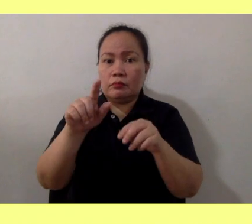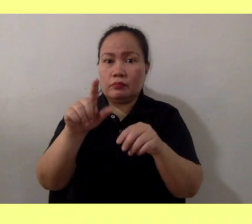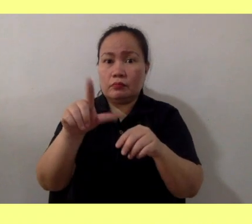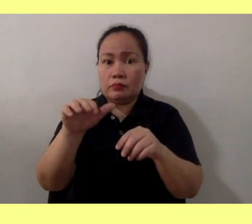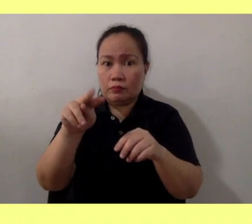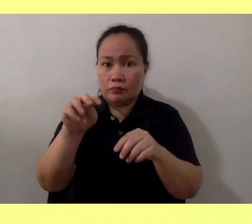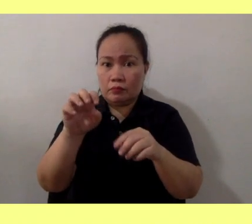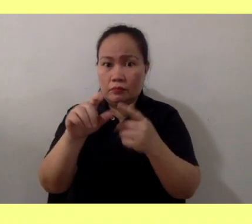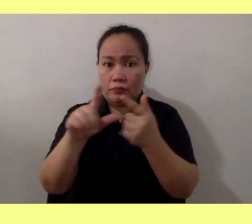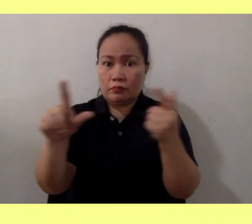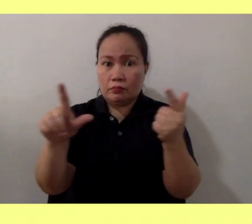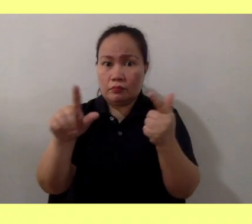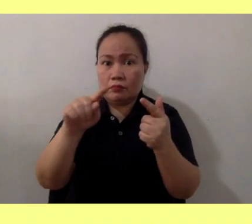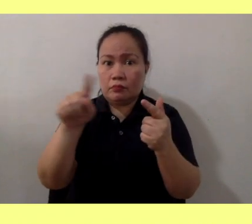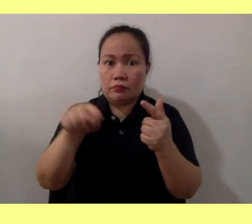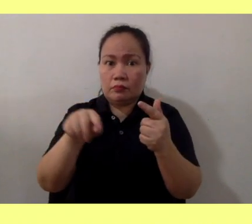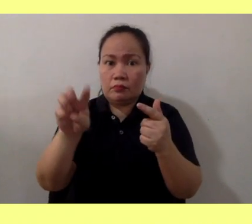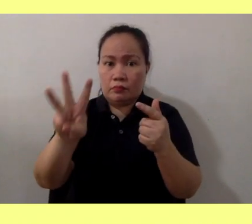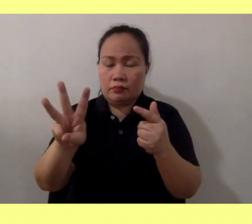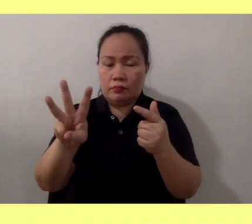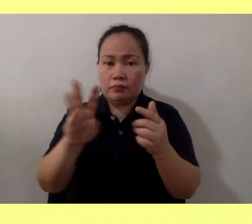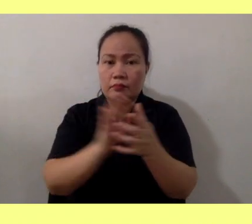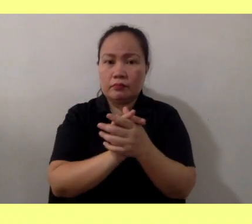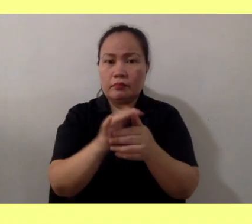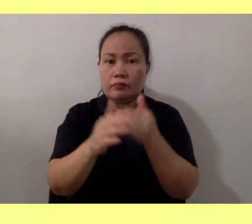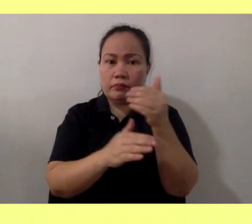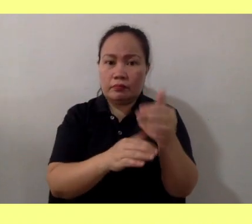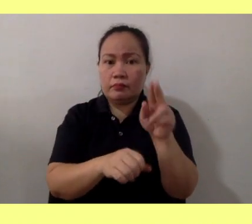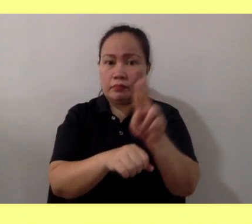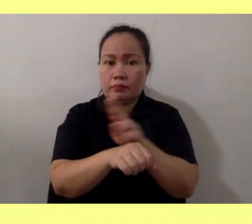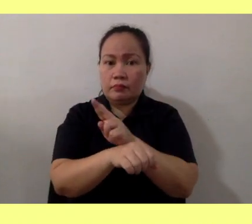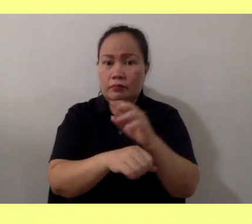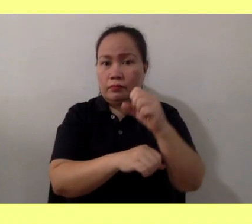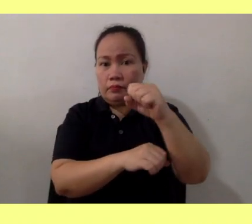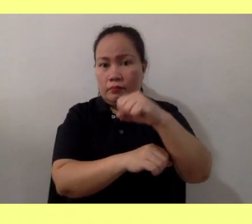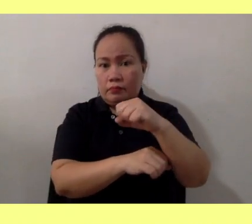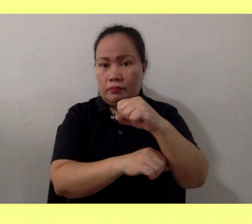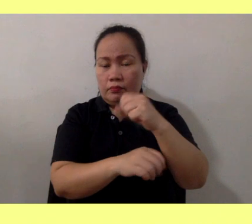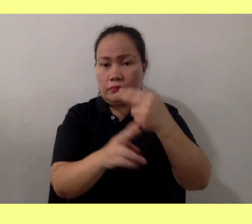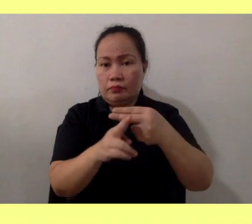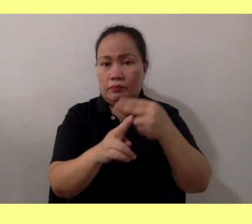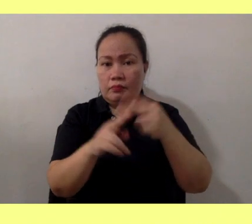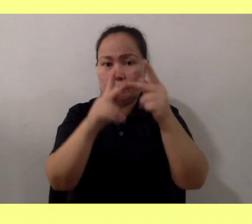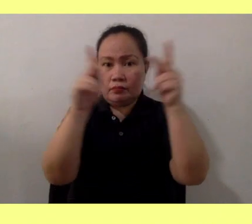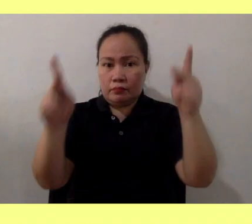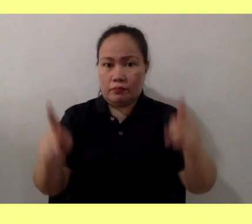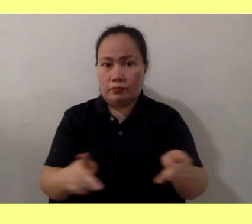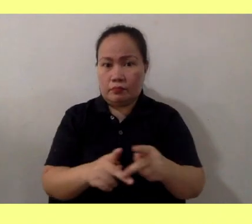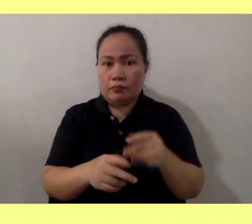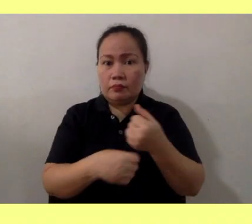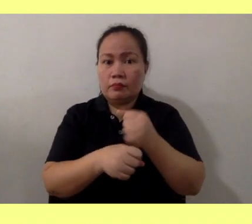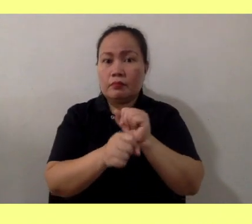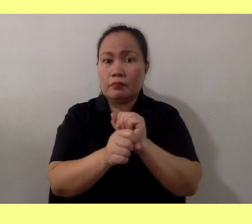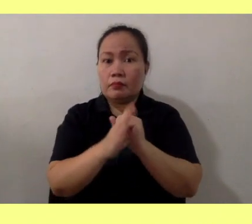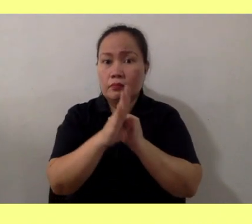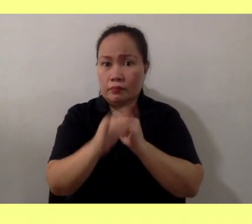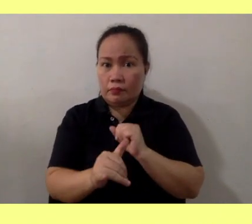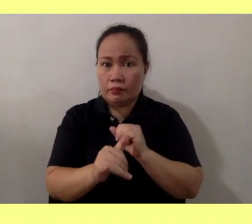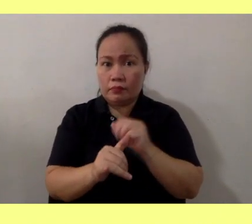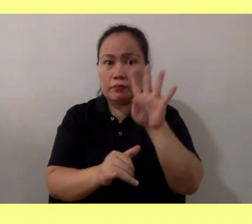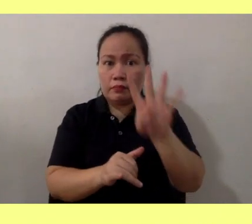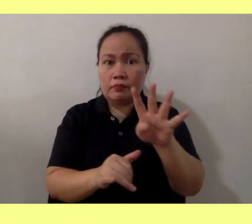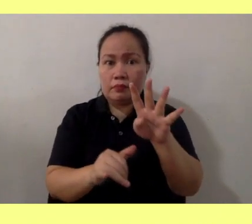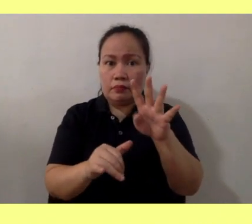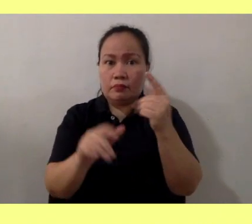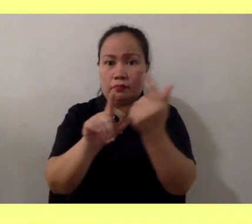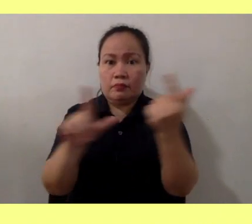line ZW. Okay, so that is the other name for line A. Next, using a script letter, name a plane formed by